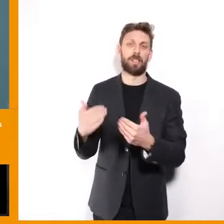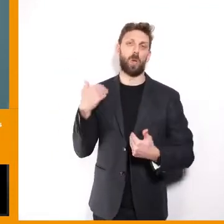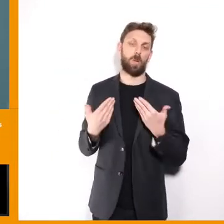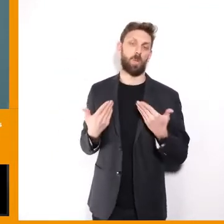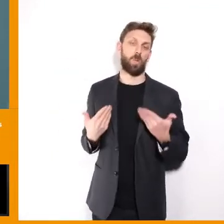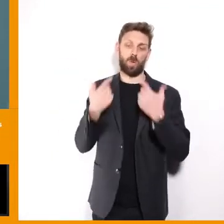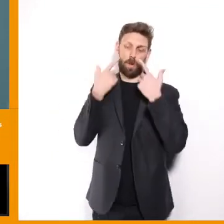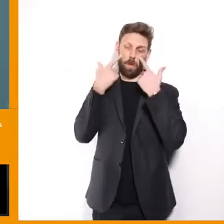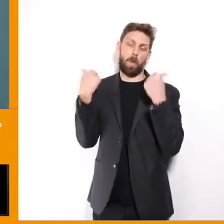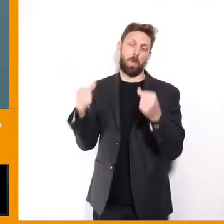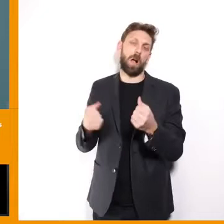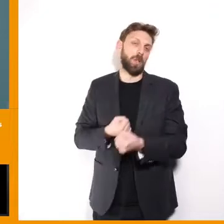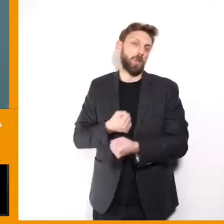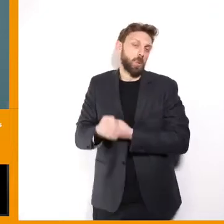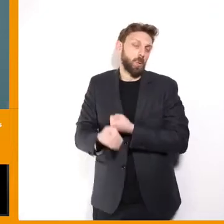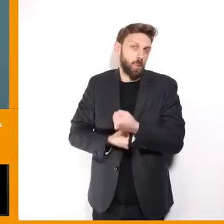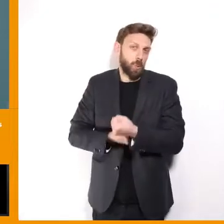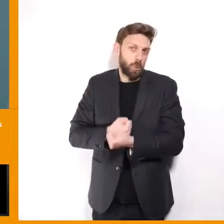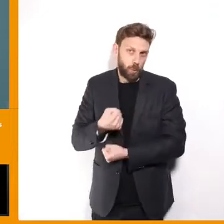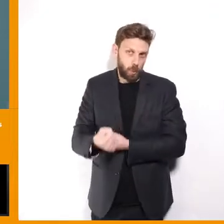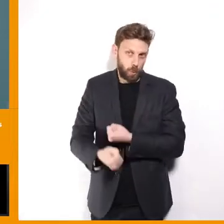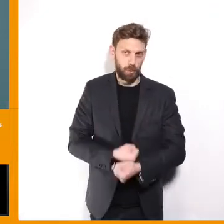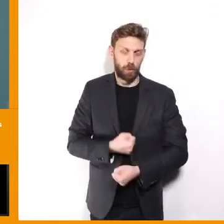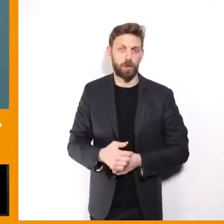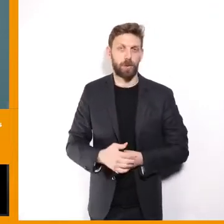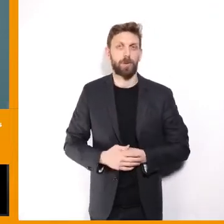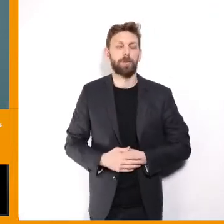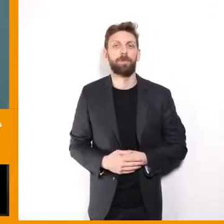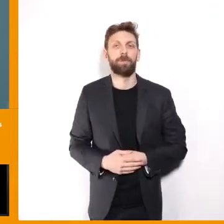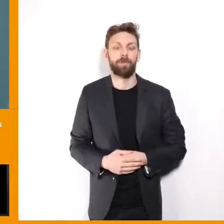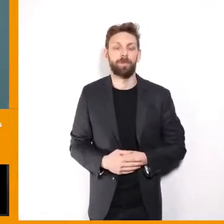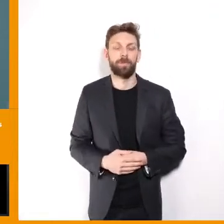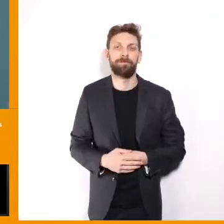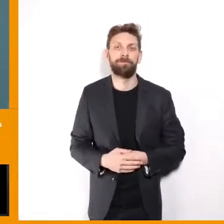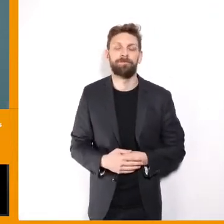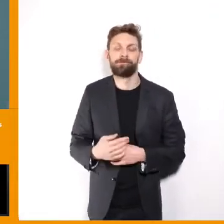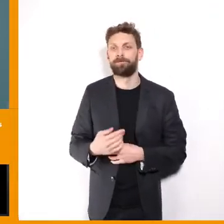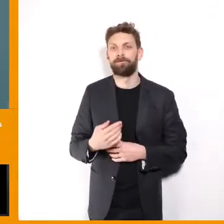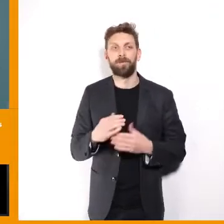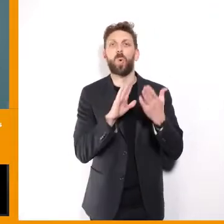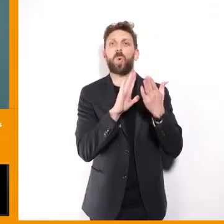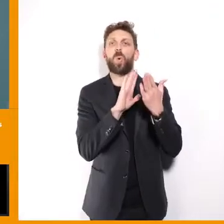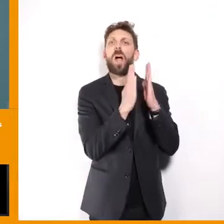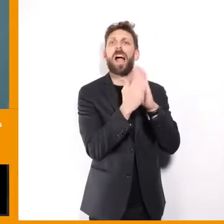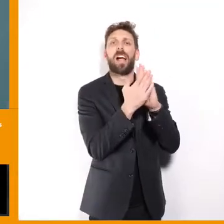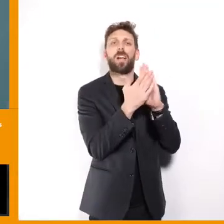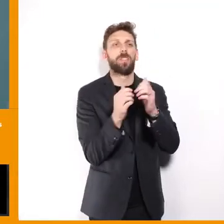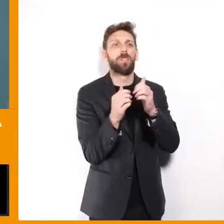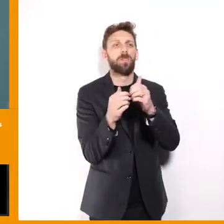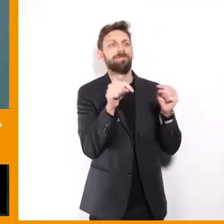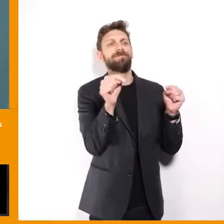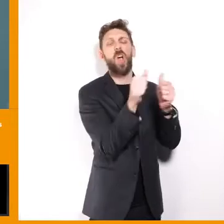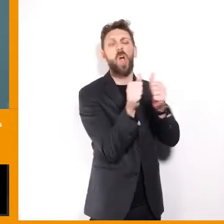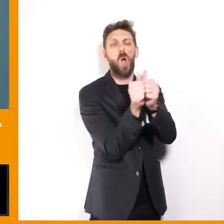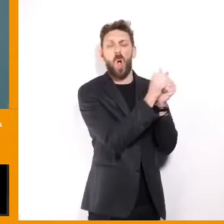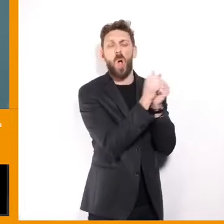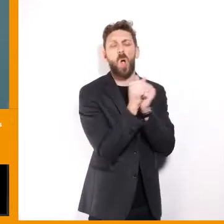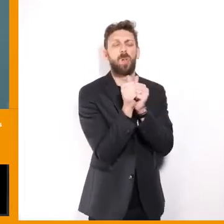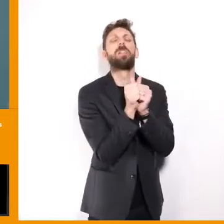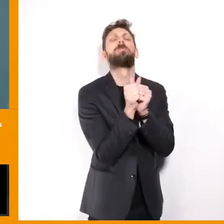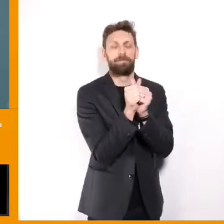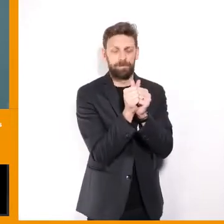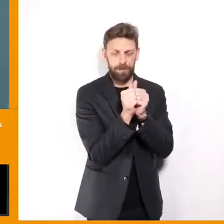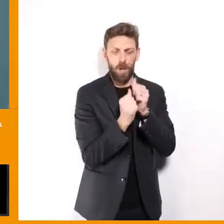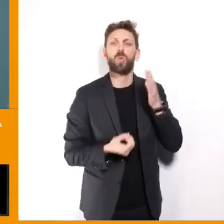voit, on va avoir besoin de refaire avec les associations une grande loi sur le handicap, une